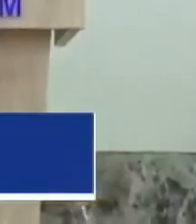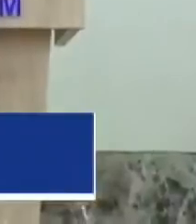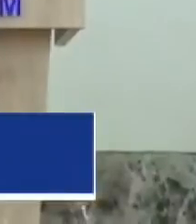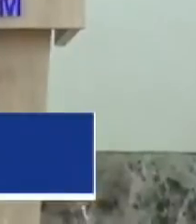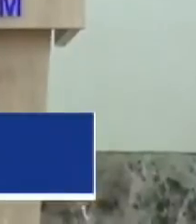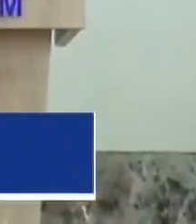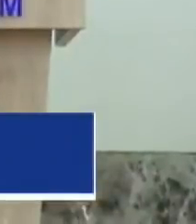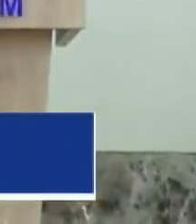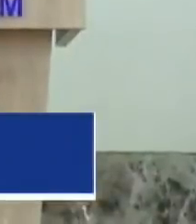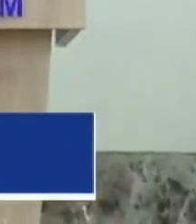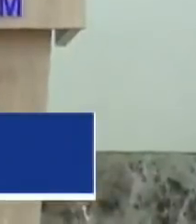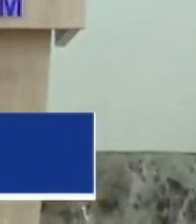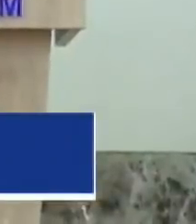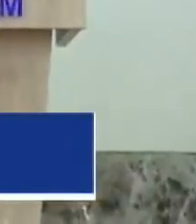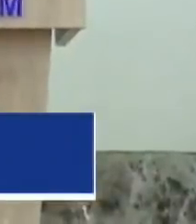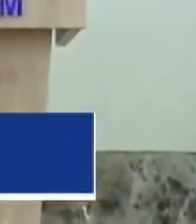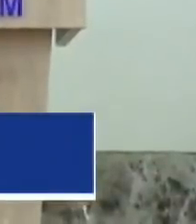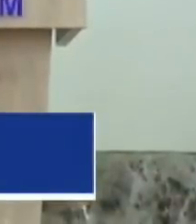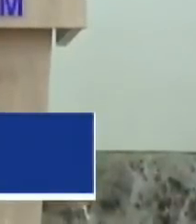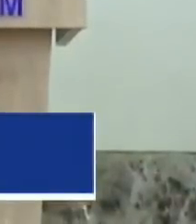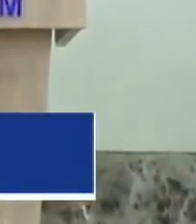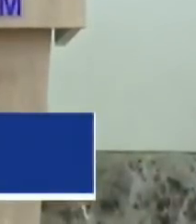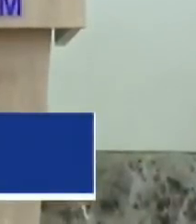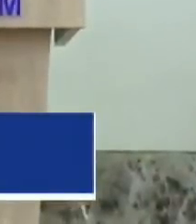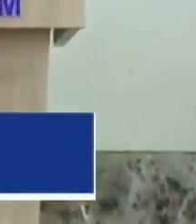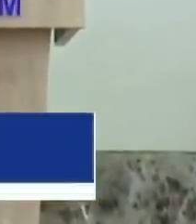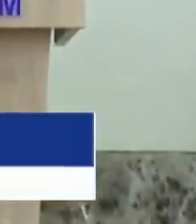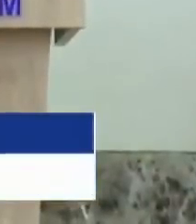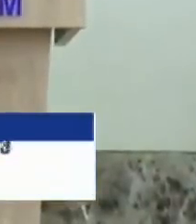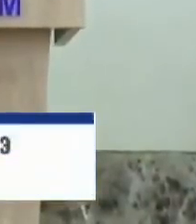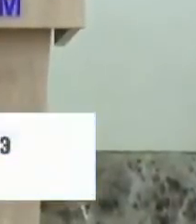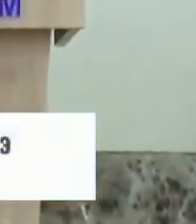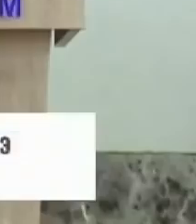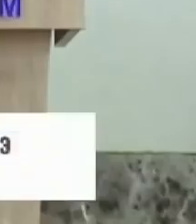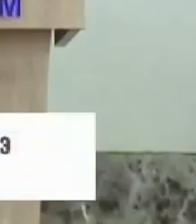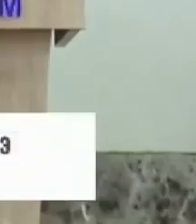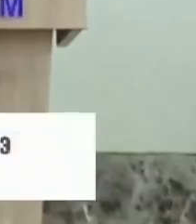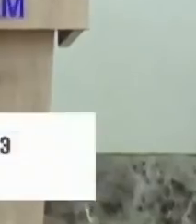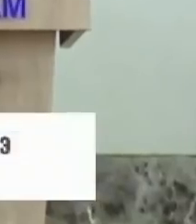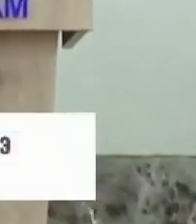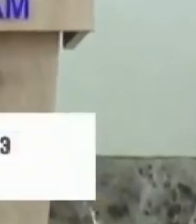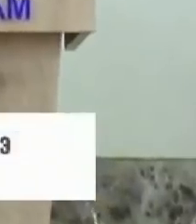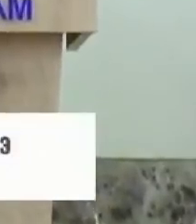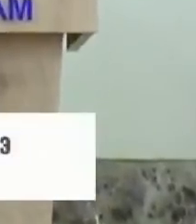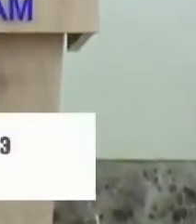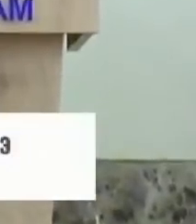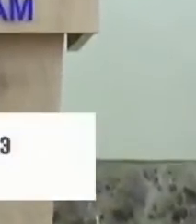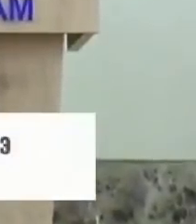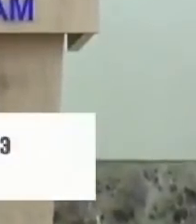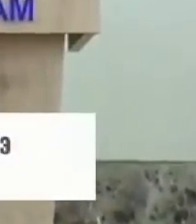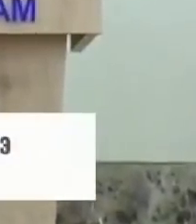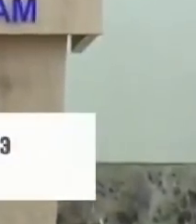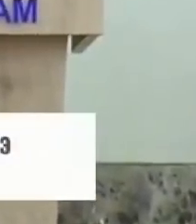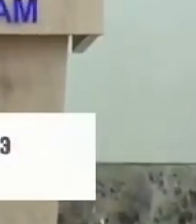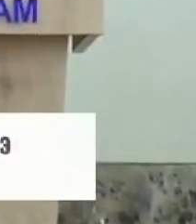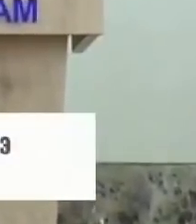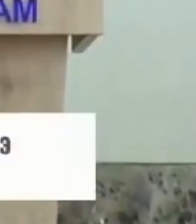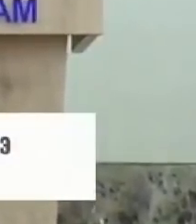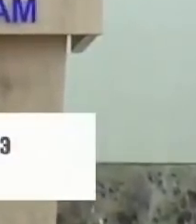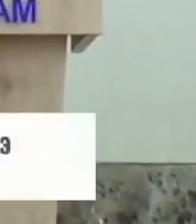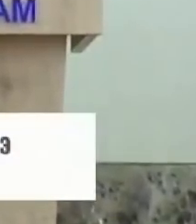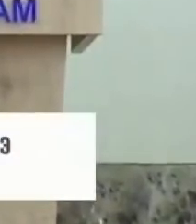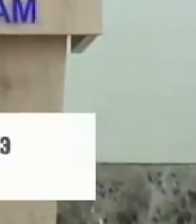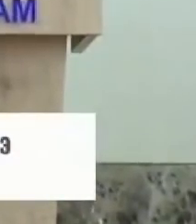нэгдсэн эмнэлгүүд, дүүргийн нэгдсэн эмнэлгүүд, бүсийн онцлогоо эмчилгээний төвүүдэд энэ чиглэлийг, энэ үүргийг, даалгаврыг бол бүгдийг